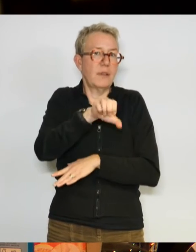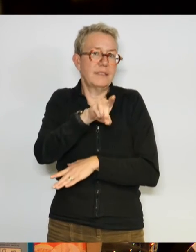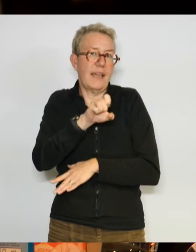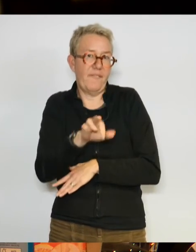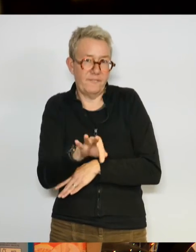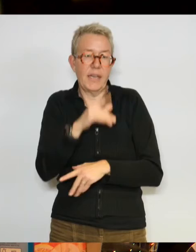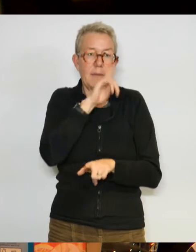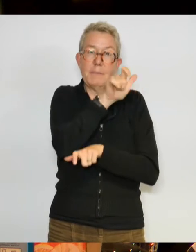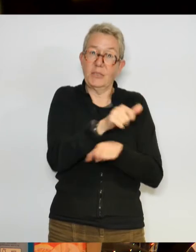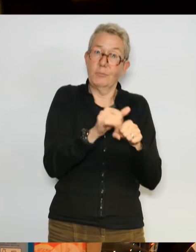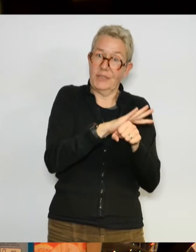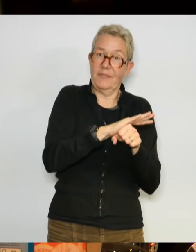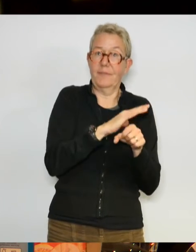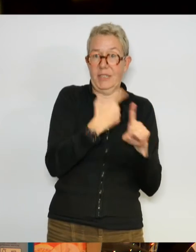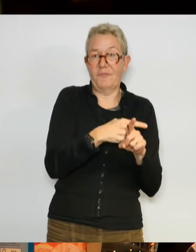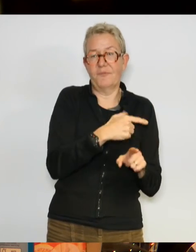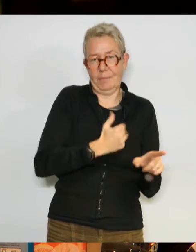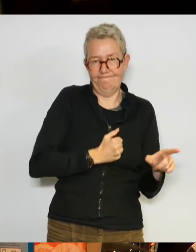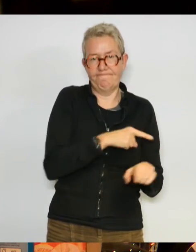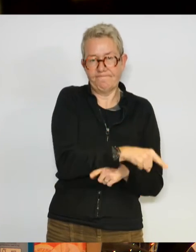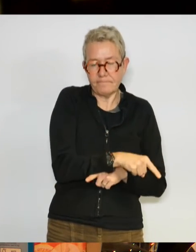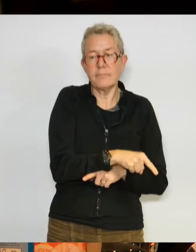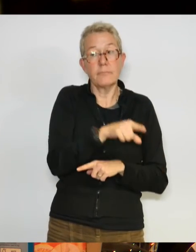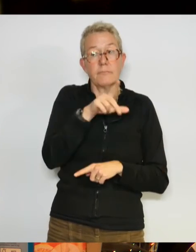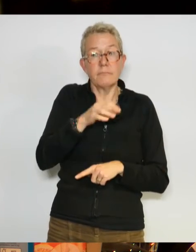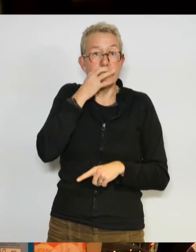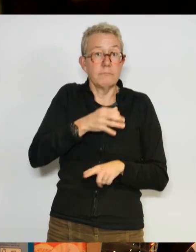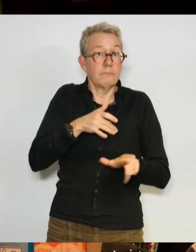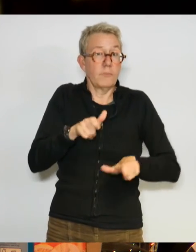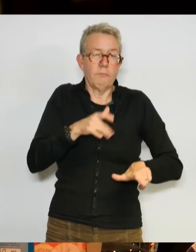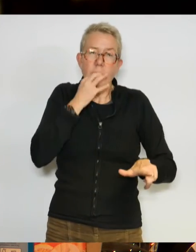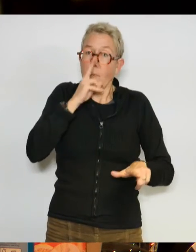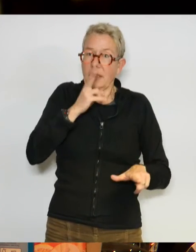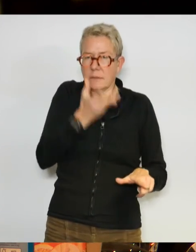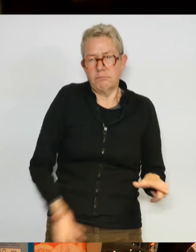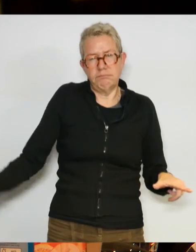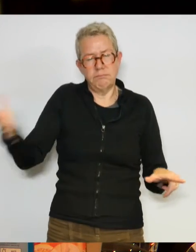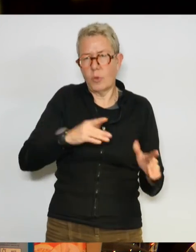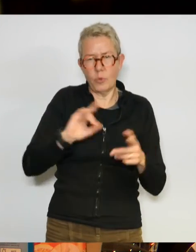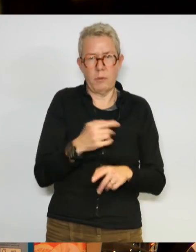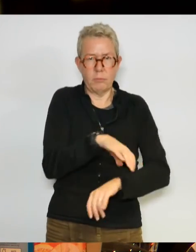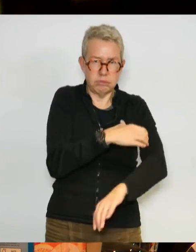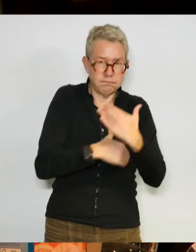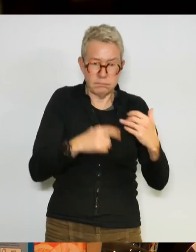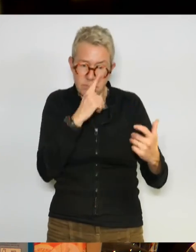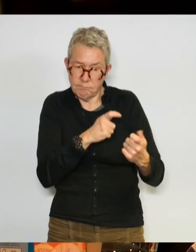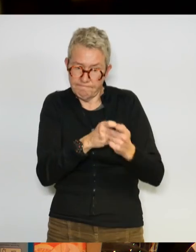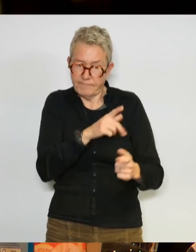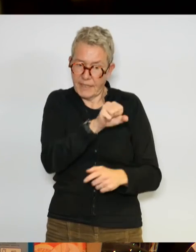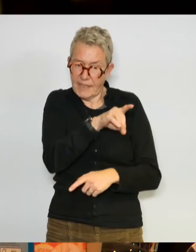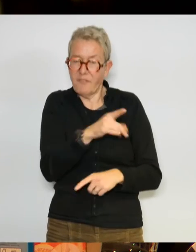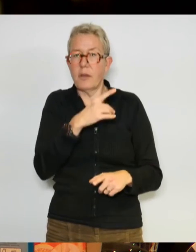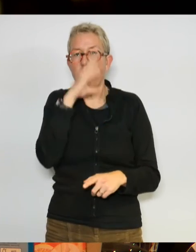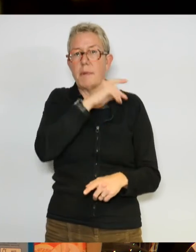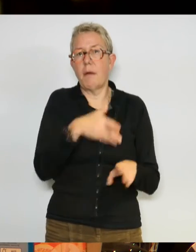positifs à la Covid-19. Mes chers collègues, je peux vous assurer qu'à Brest, tout le monde est mobilisé pour que les sans-abri ne soient pas les grands oubliés de cette